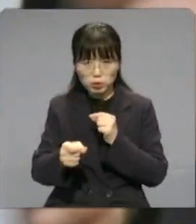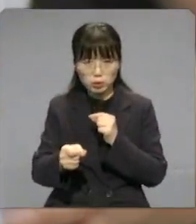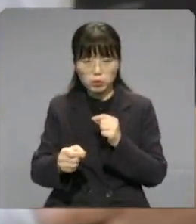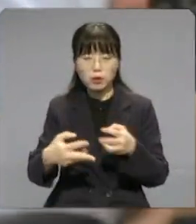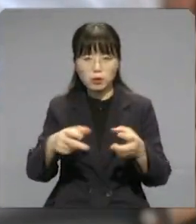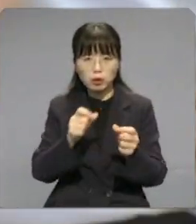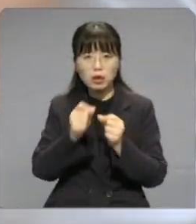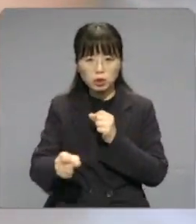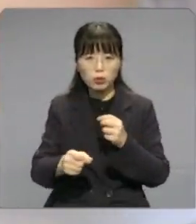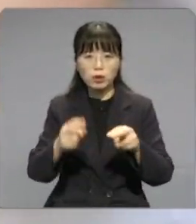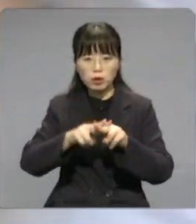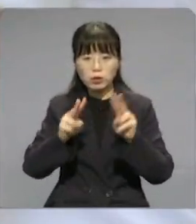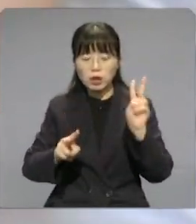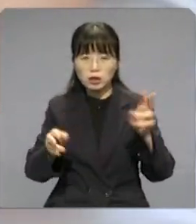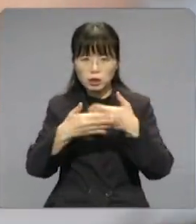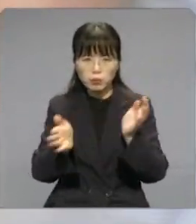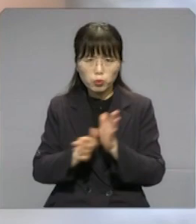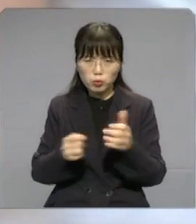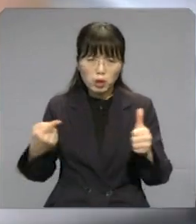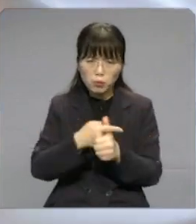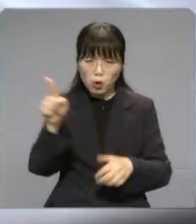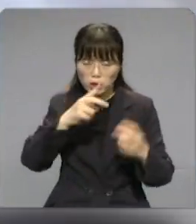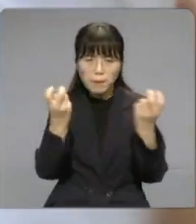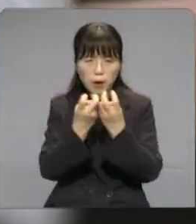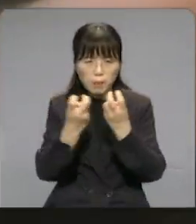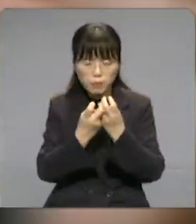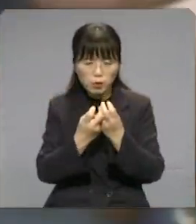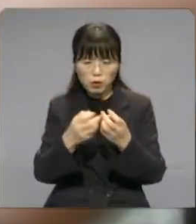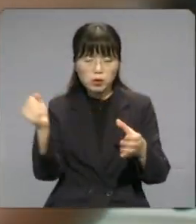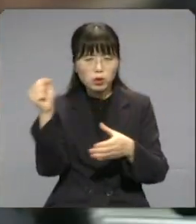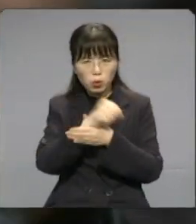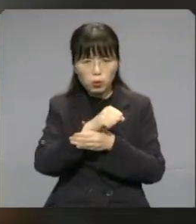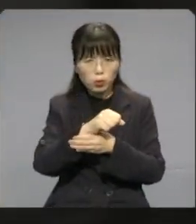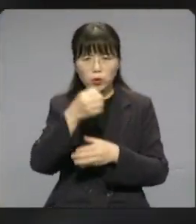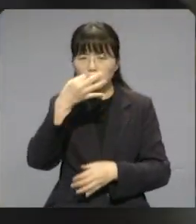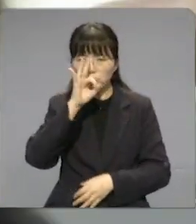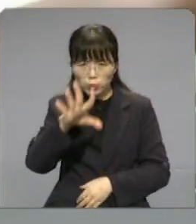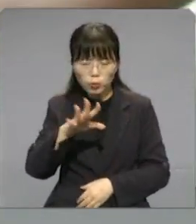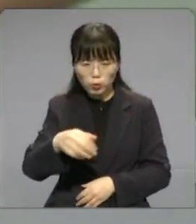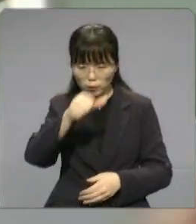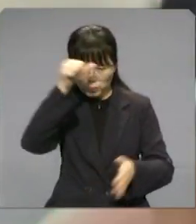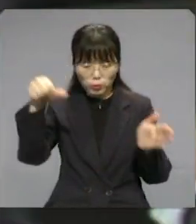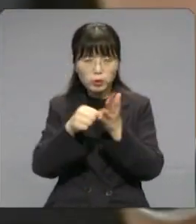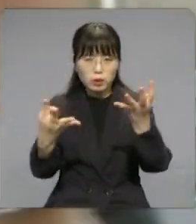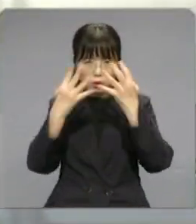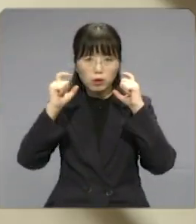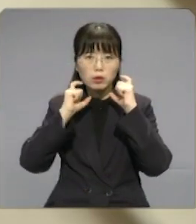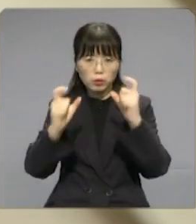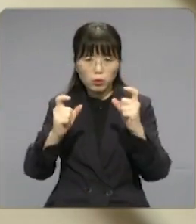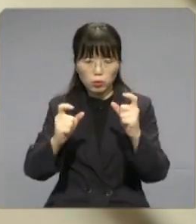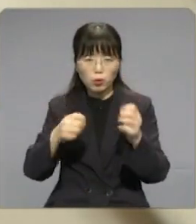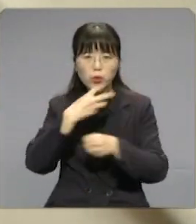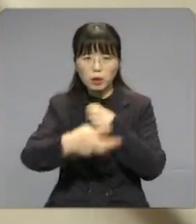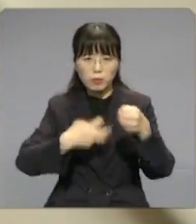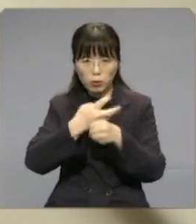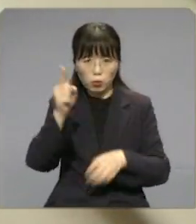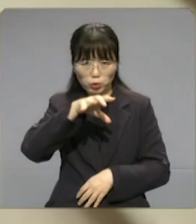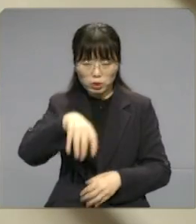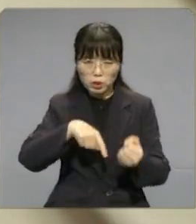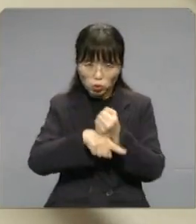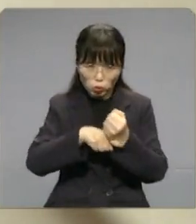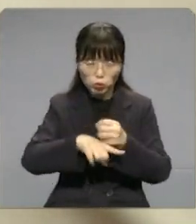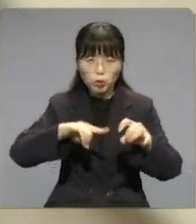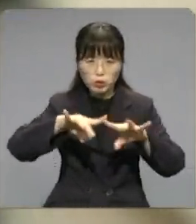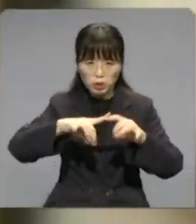형사부는 살리는 어떠한 방법으로도 결코 용납될 수 없다며 무기 징역을 선고하고 30년간 위치추적